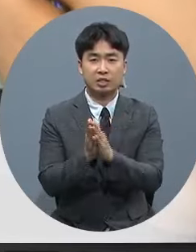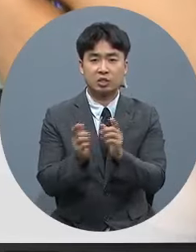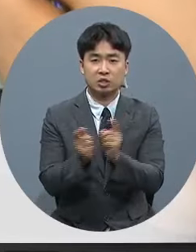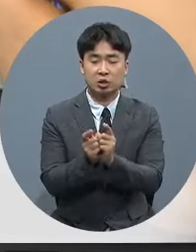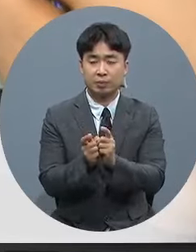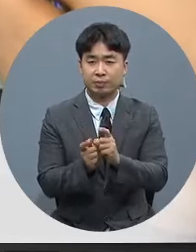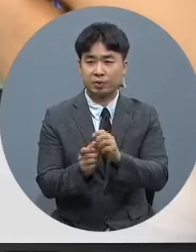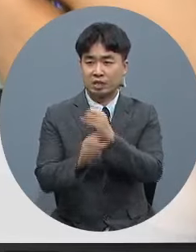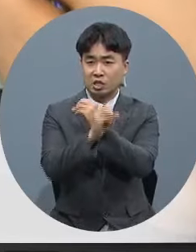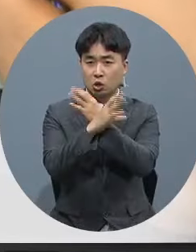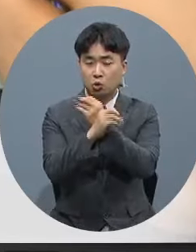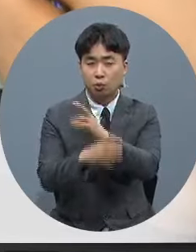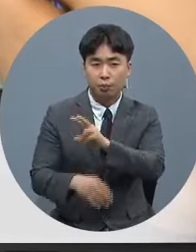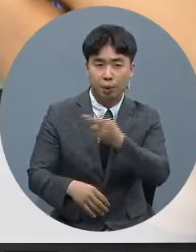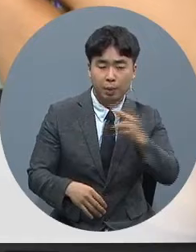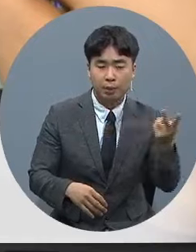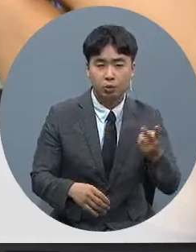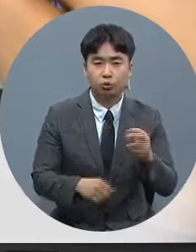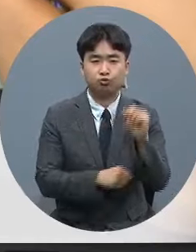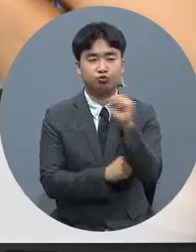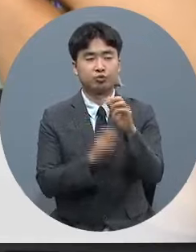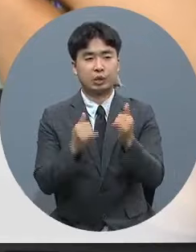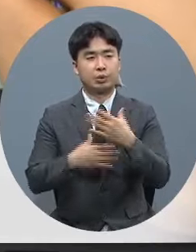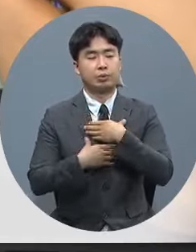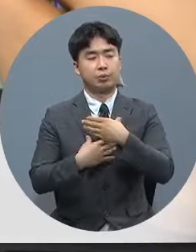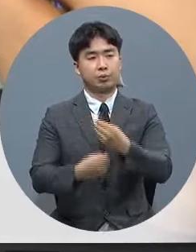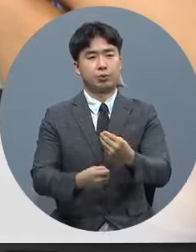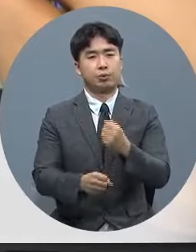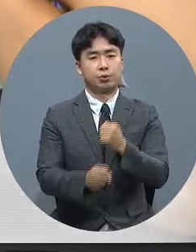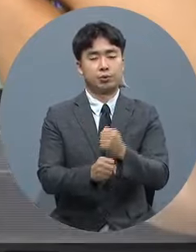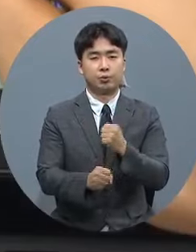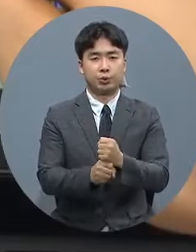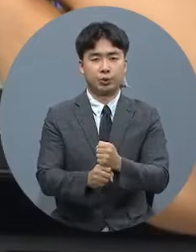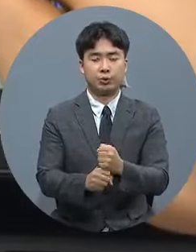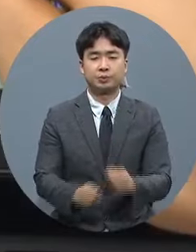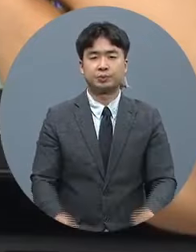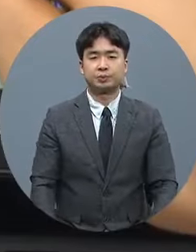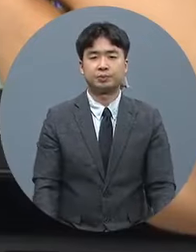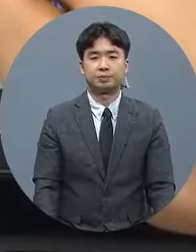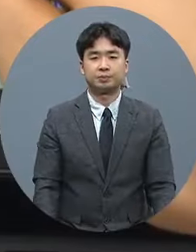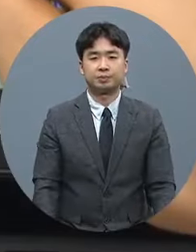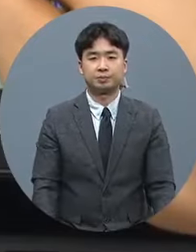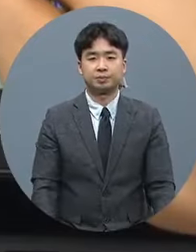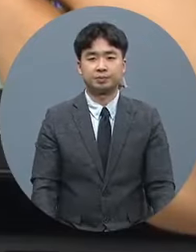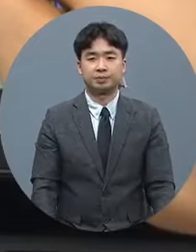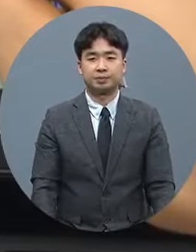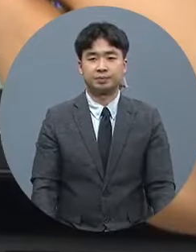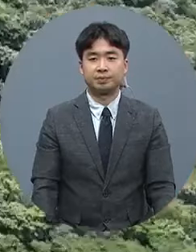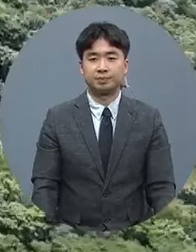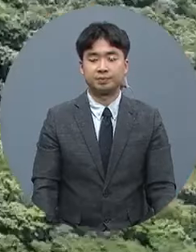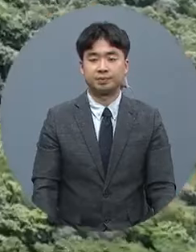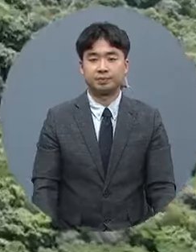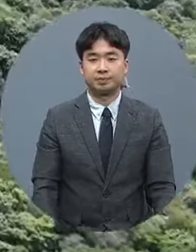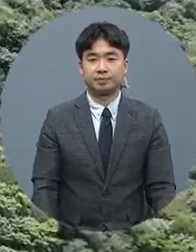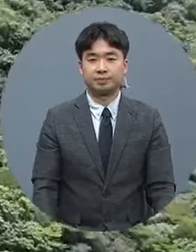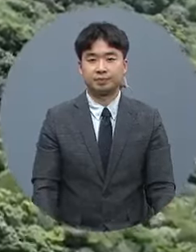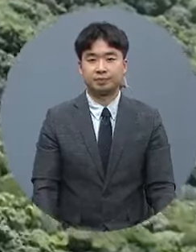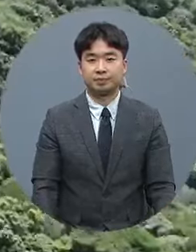개선해 주거나 운전자들의 편의를 더해 줄 것으로 기대됩니다. 유희정 기자입니다.